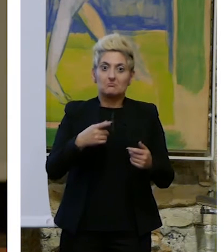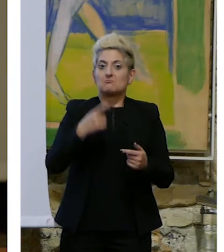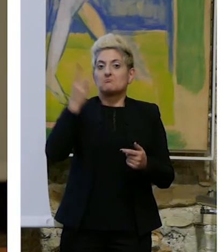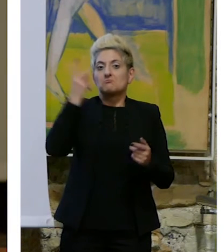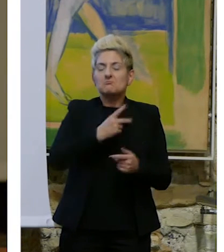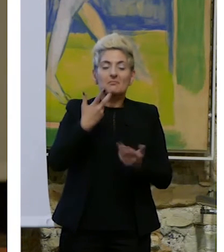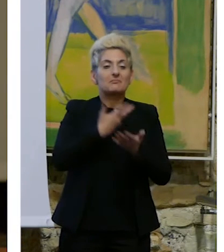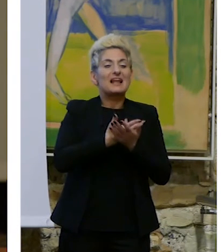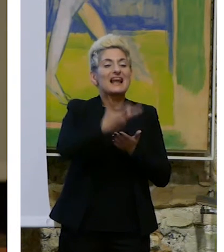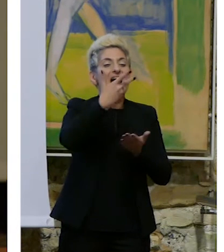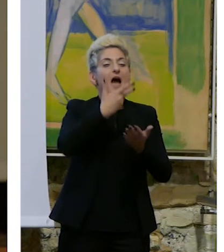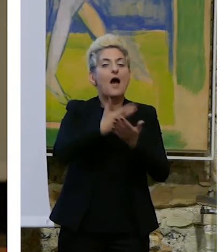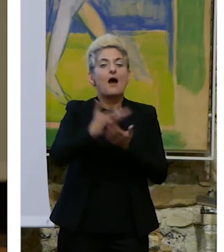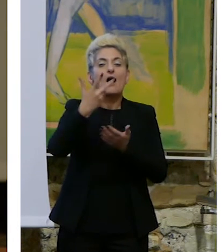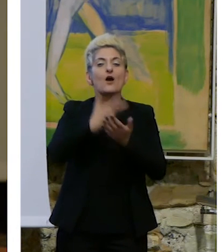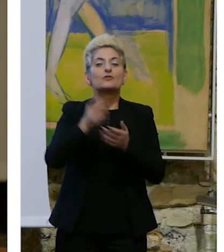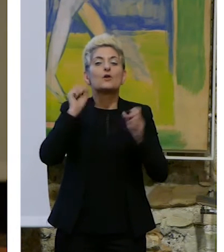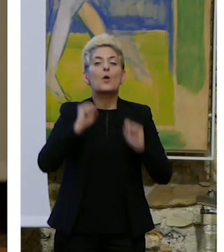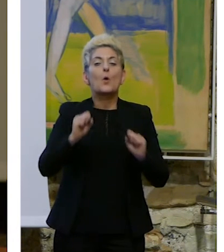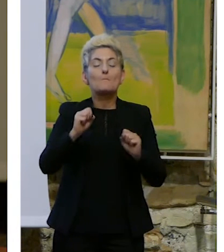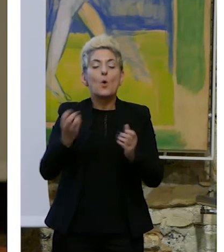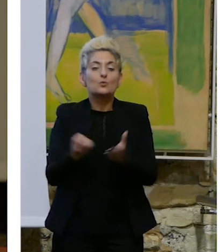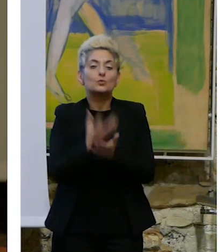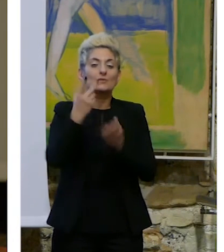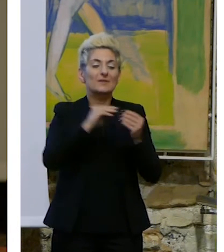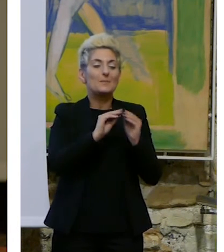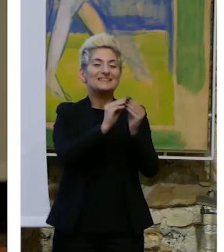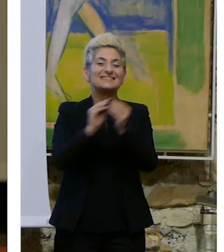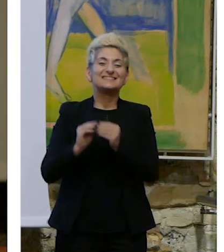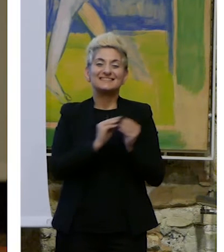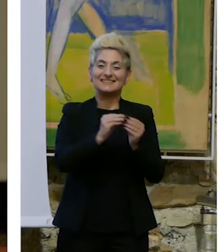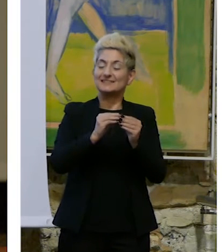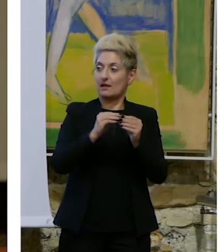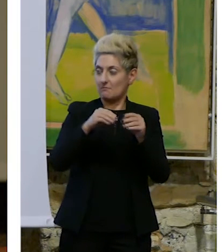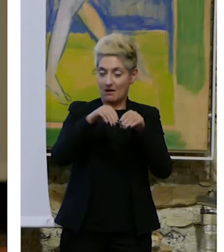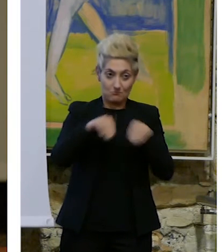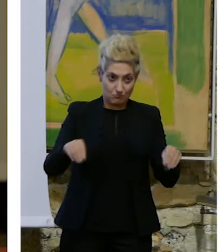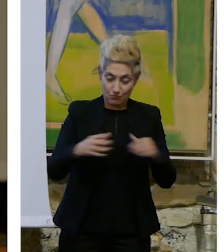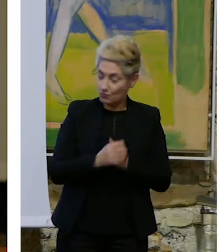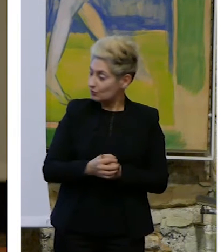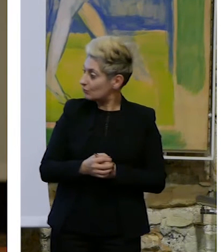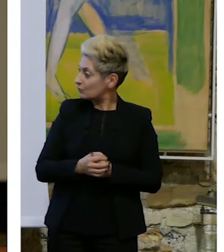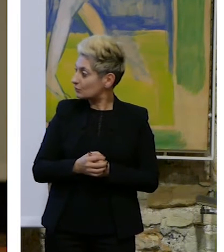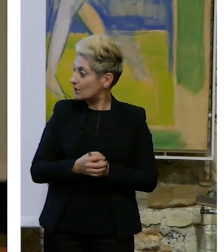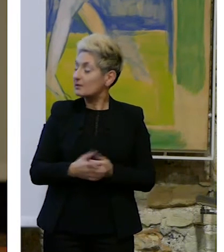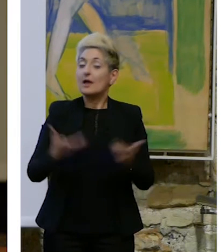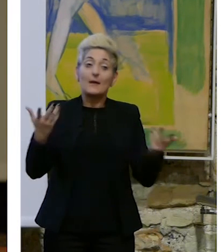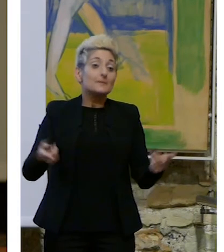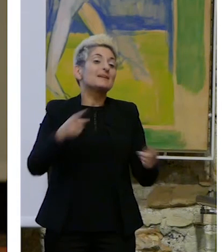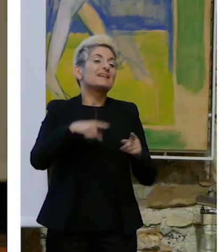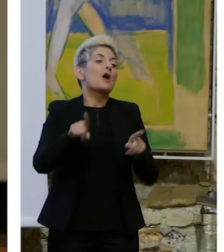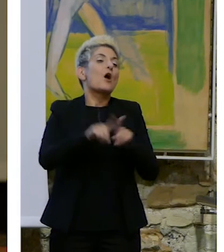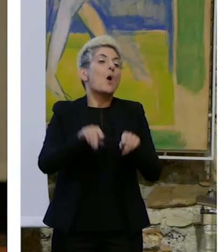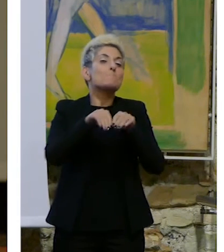una narrazione di tutto ciò che potrebbe avvenire attorno al sistema. E certo sarebbe bello fosse stabile,